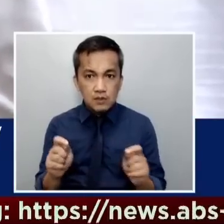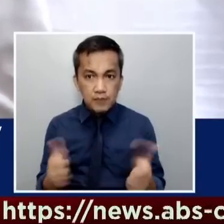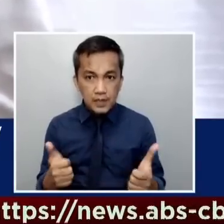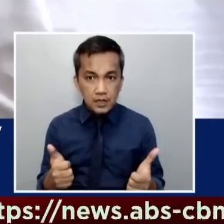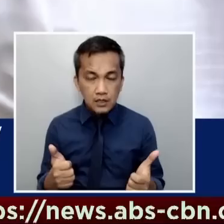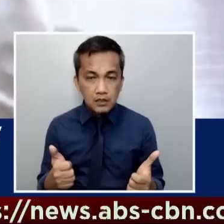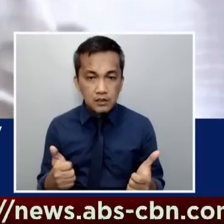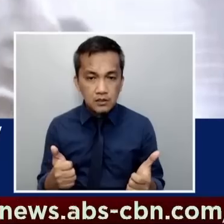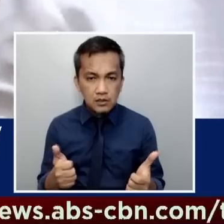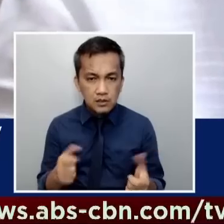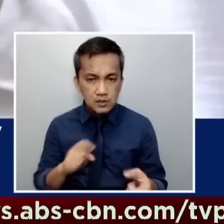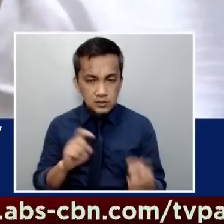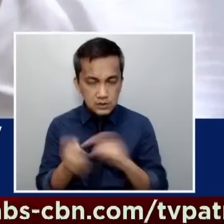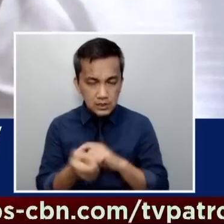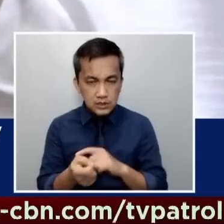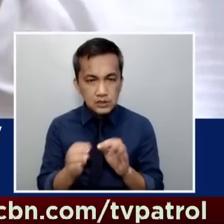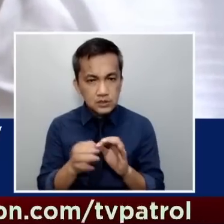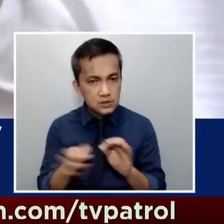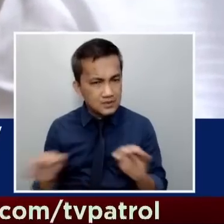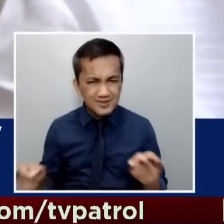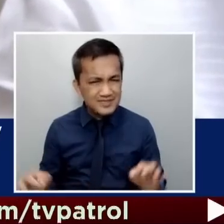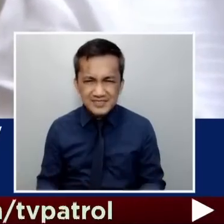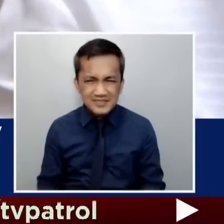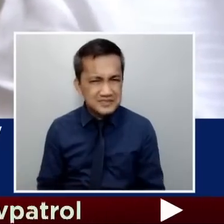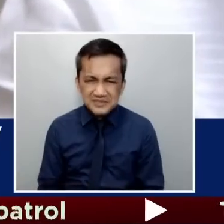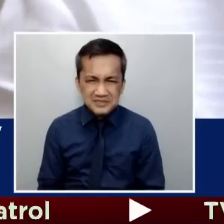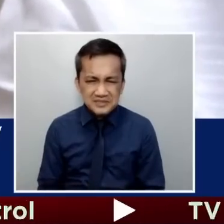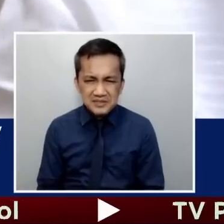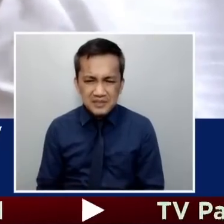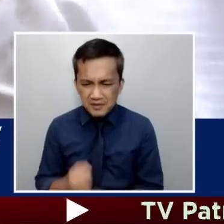kanilang change of statement, I think, made us more